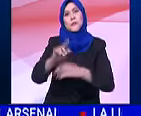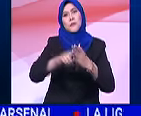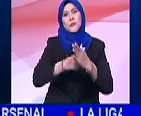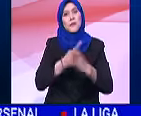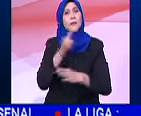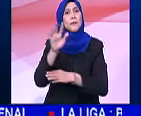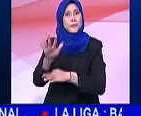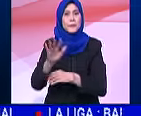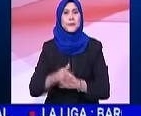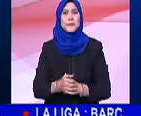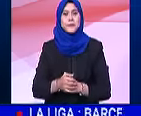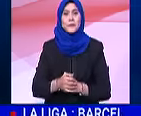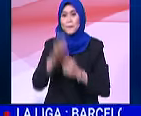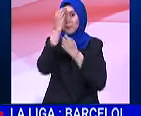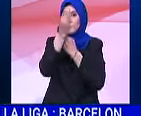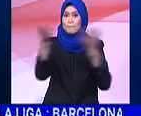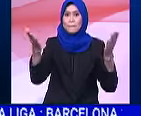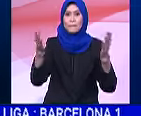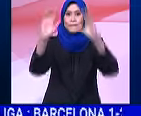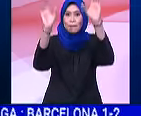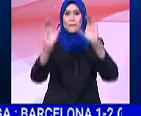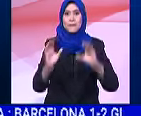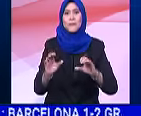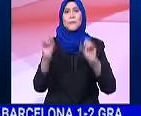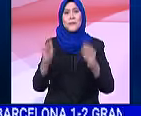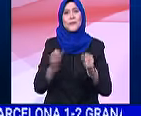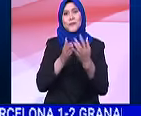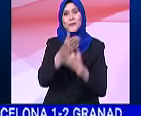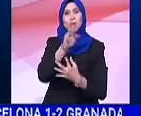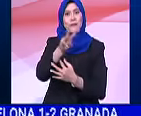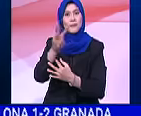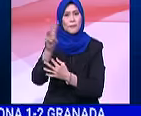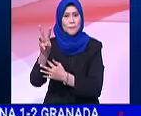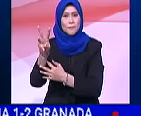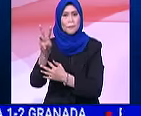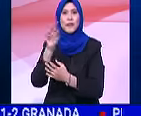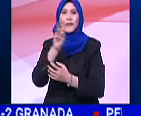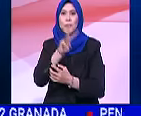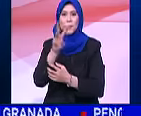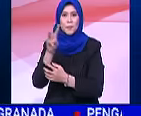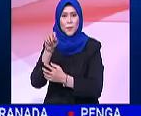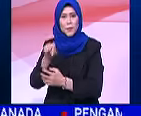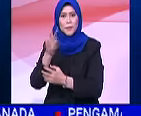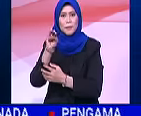Mei ini. Untuk maklumat cuaca yang terkini, anda boleh layari laman sesawang kami di